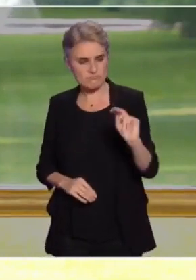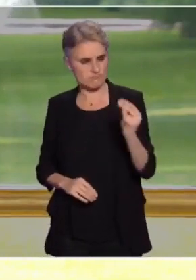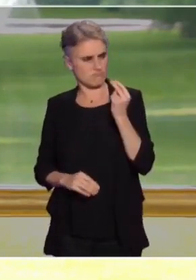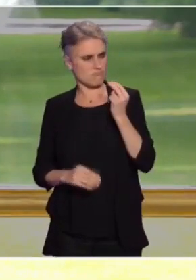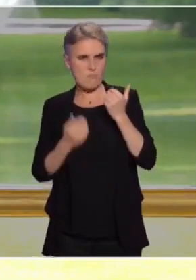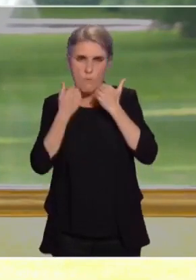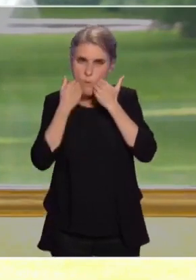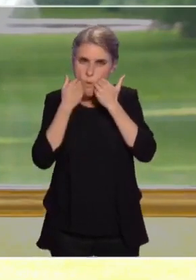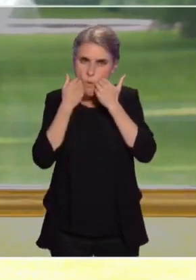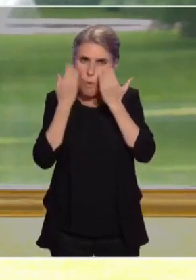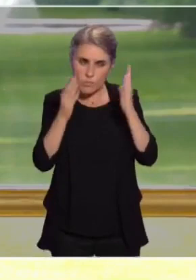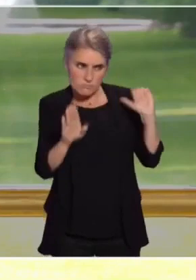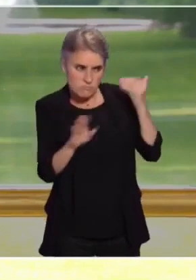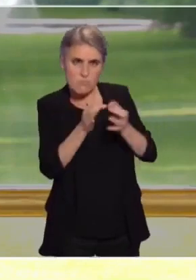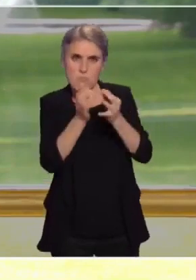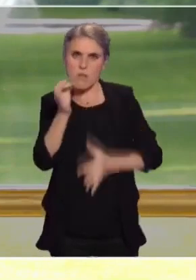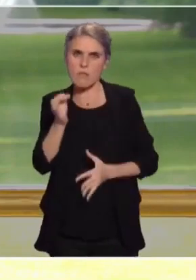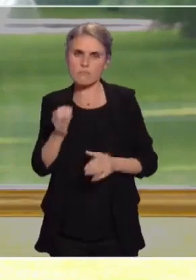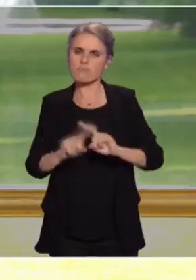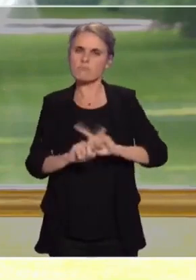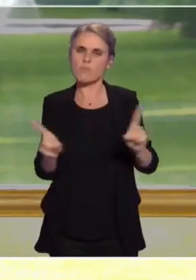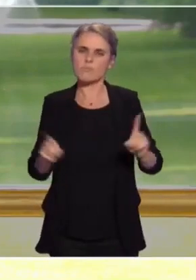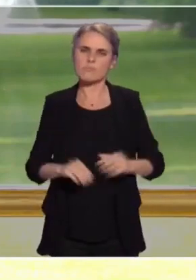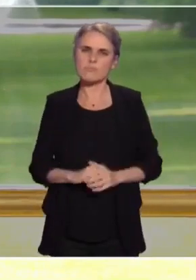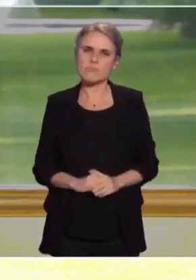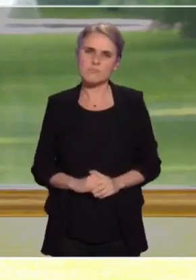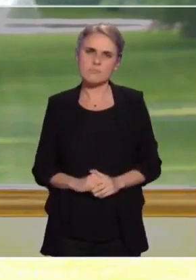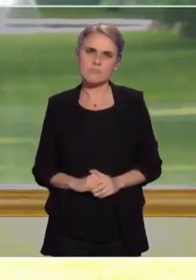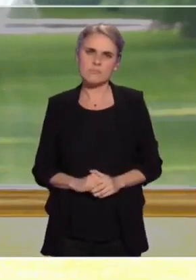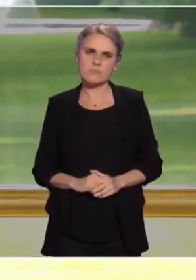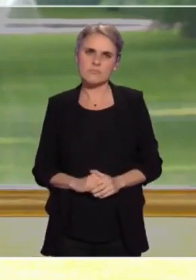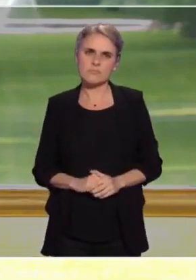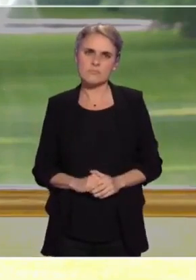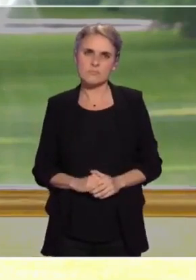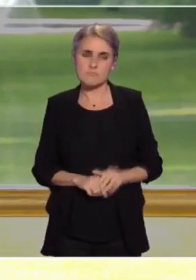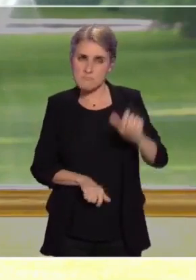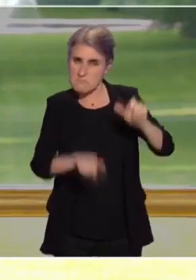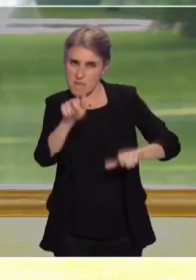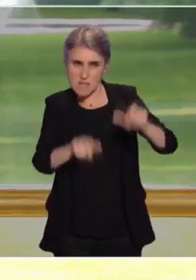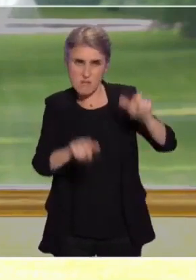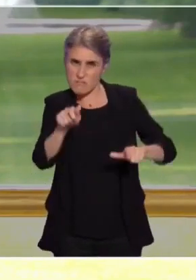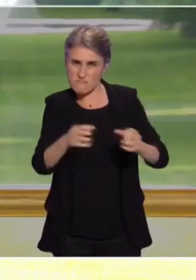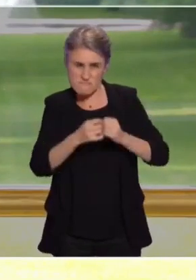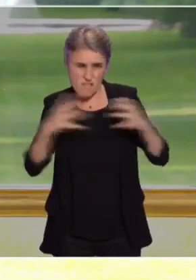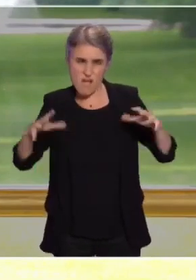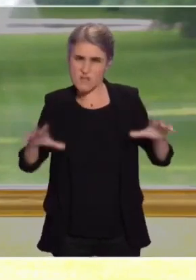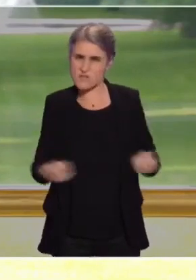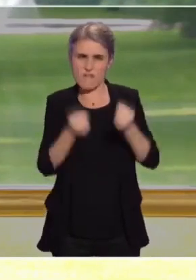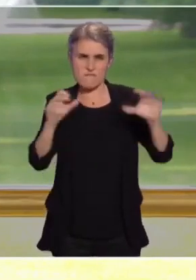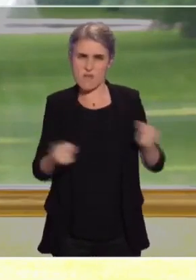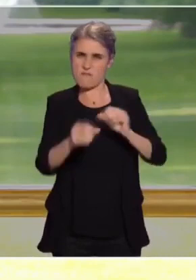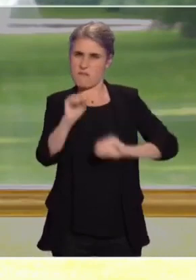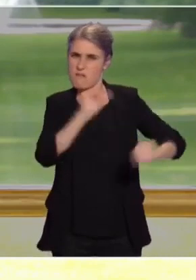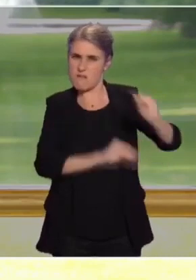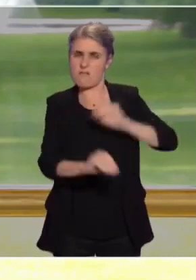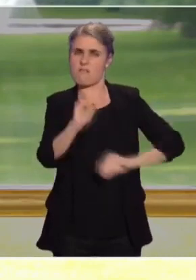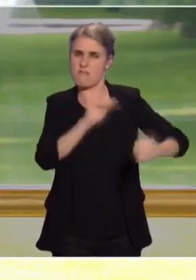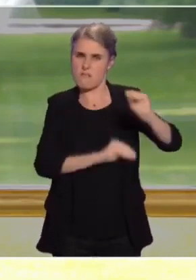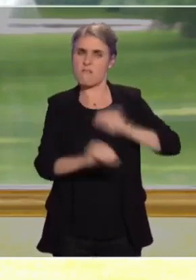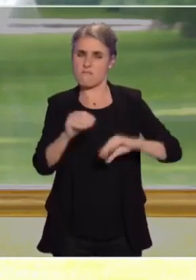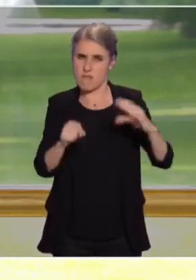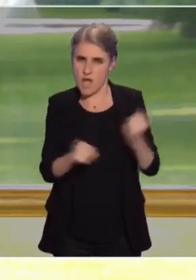de notre bilan les dizaines de milliers de vies ont été sauvées par nos choix